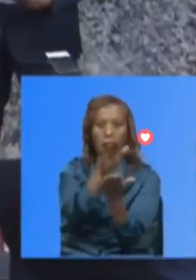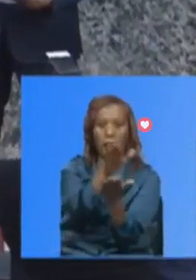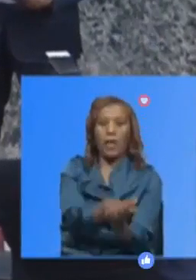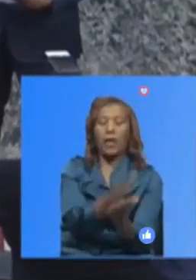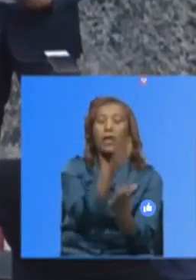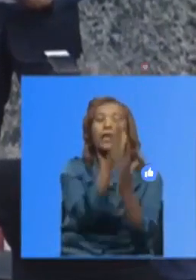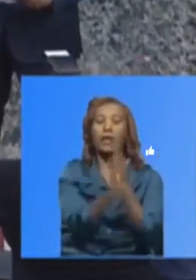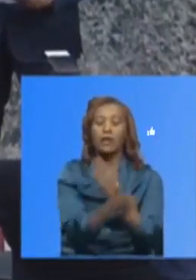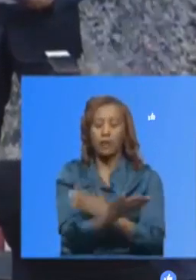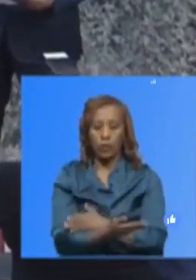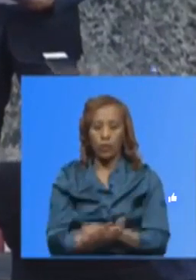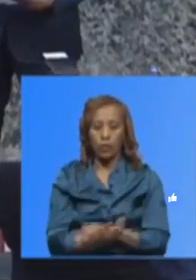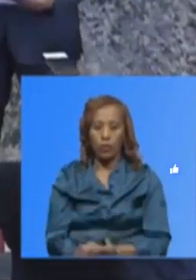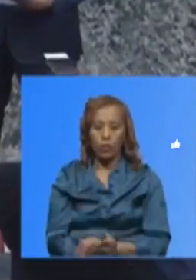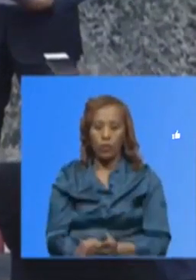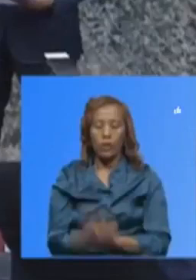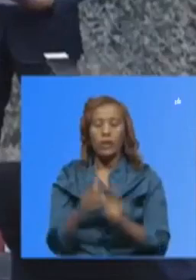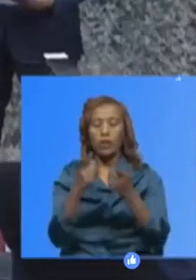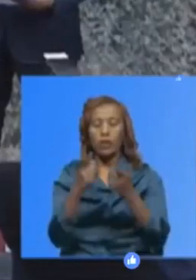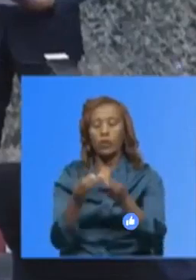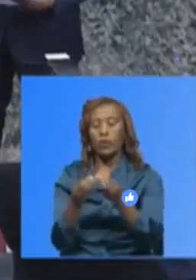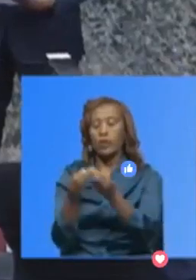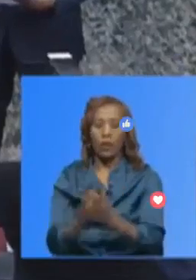vetsumu. Risatalo.